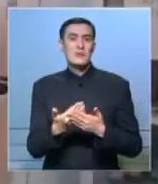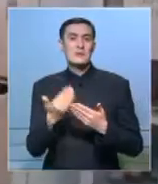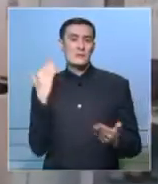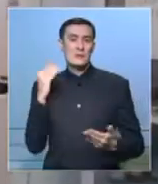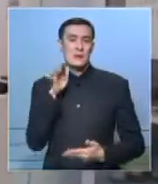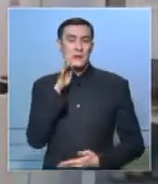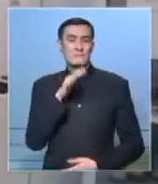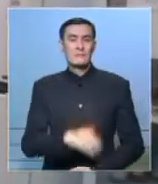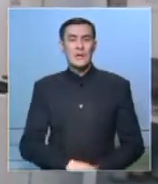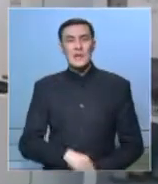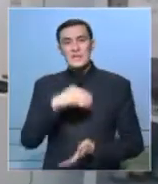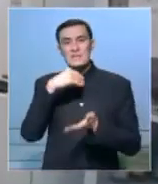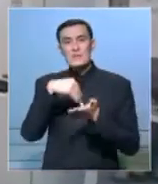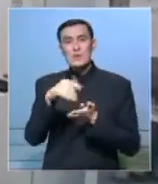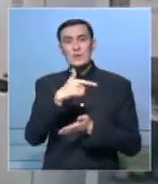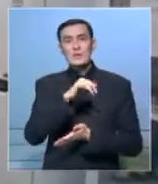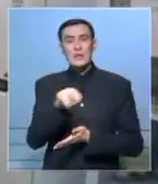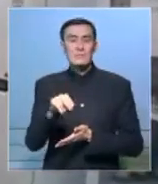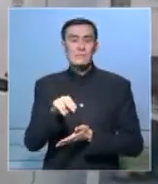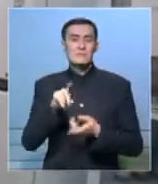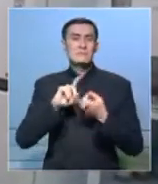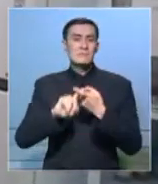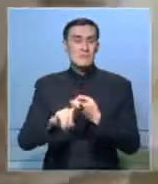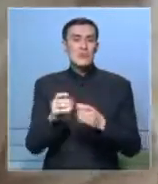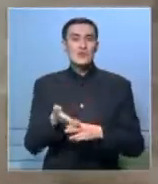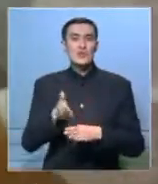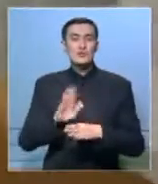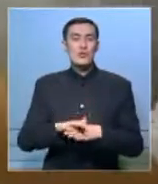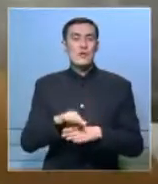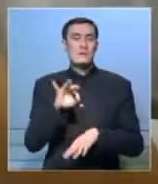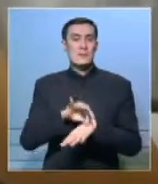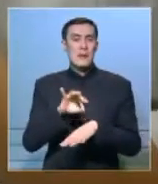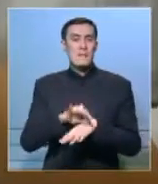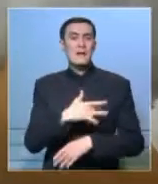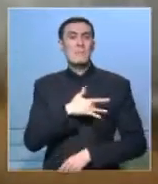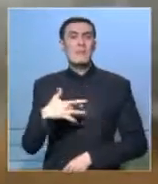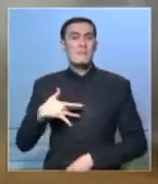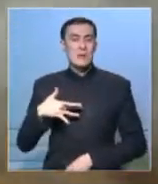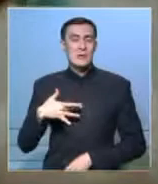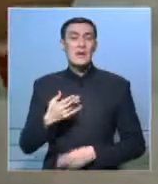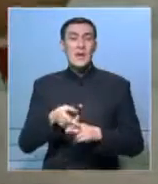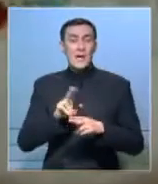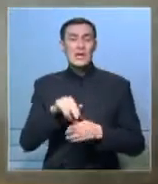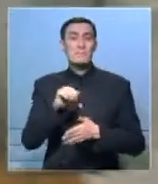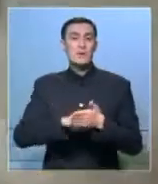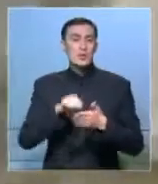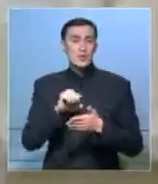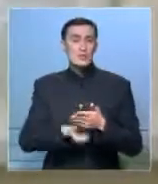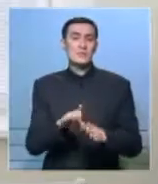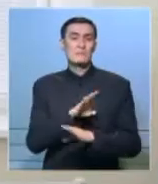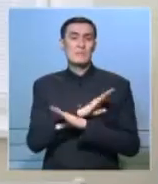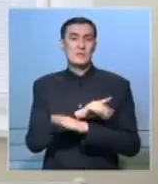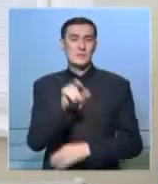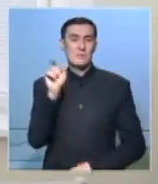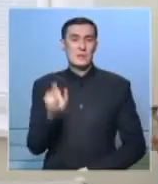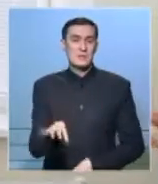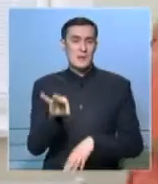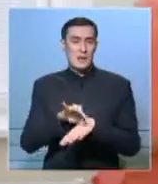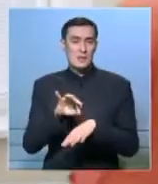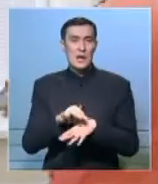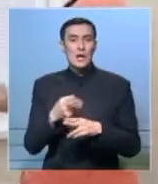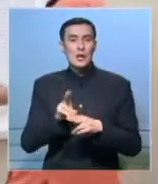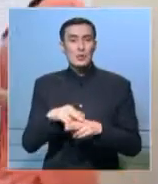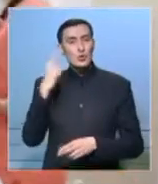лет. Свиной грипп, в отличие от сезонных, вызывает тяжелую форму пневмонии. Именно она и становится причиной смерти пациента,